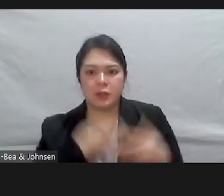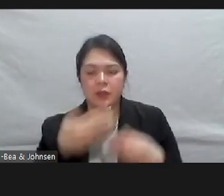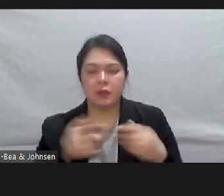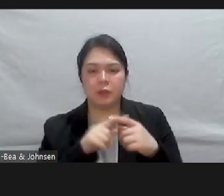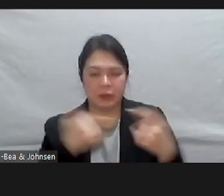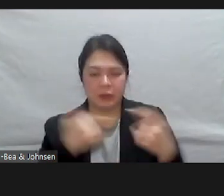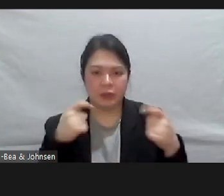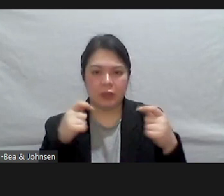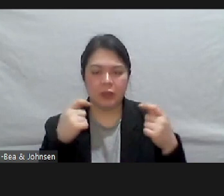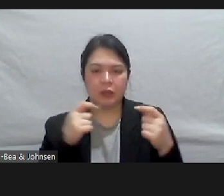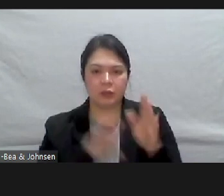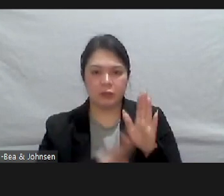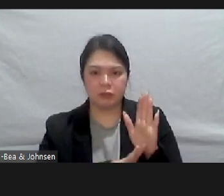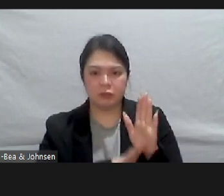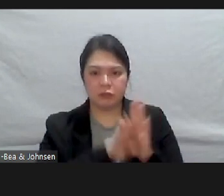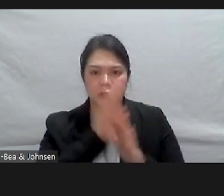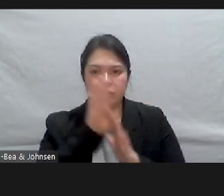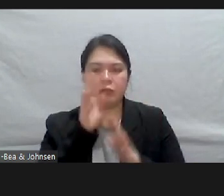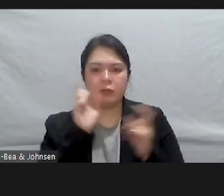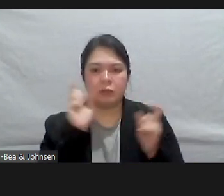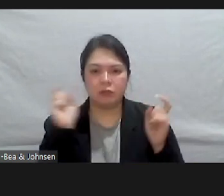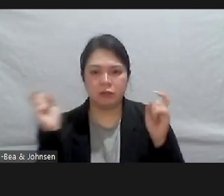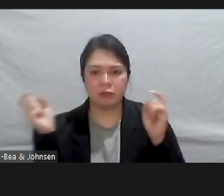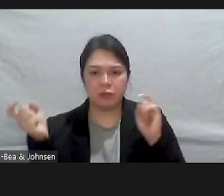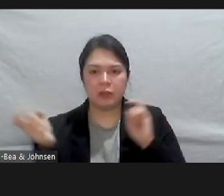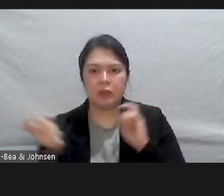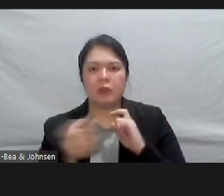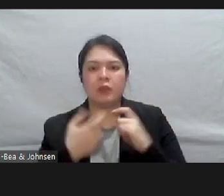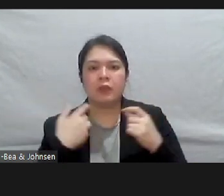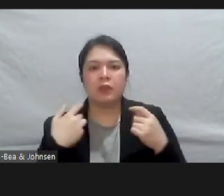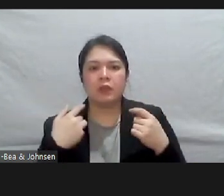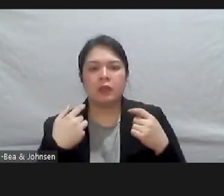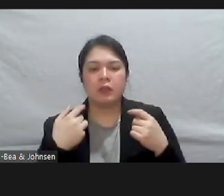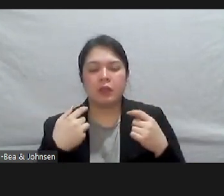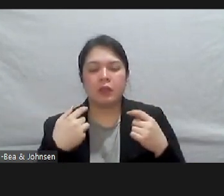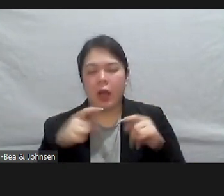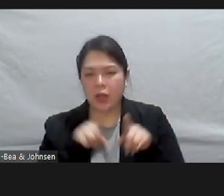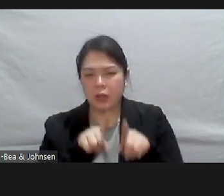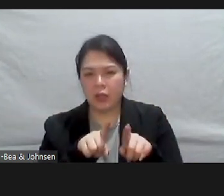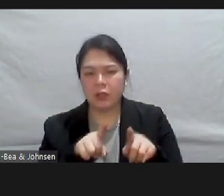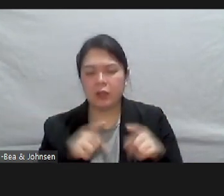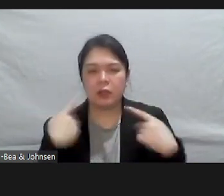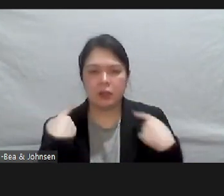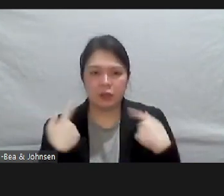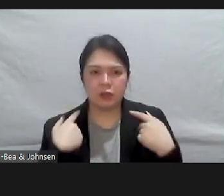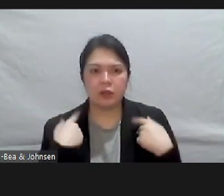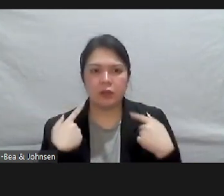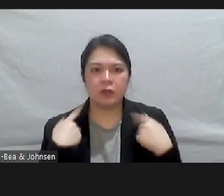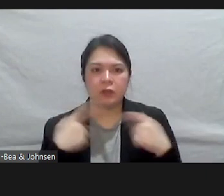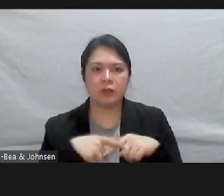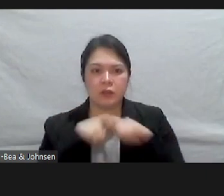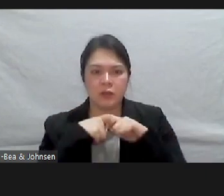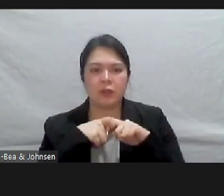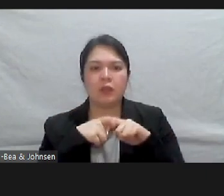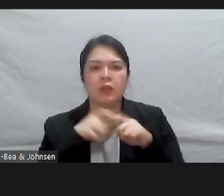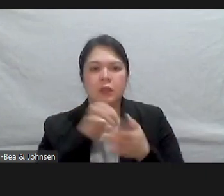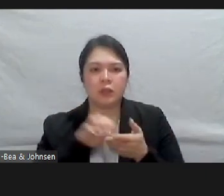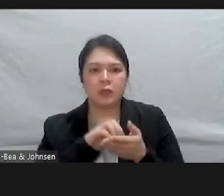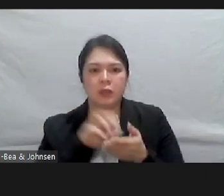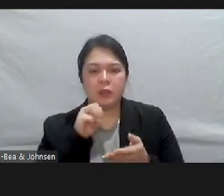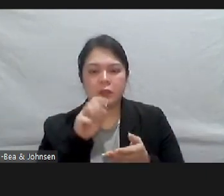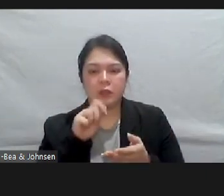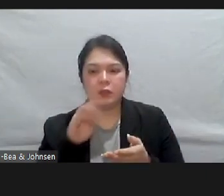sumusulong na ang mga pagbabago na tumutungo dun sa suspension ng implementasyon ng